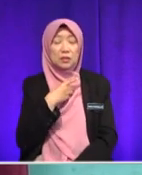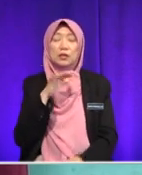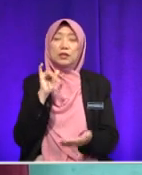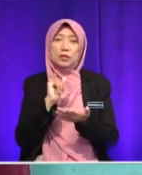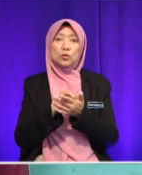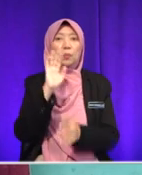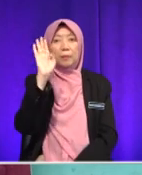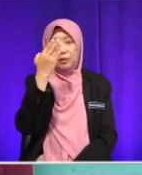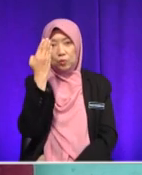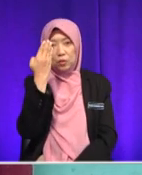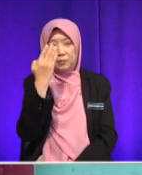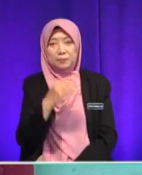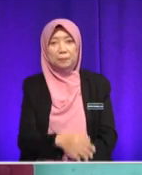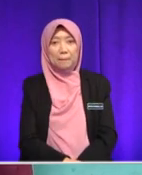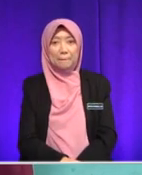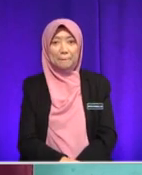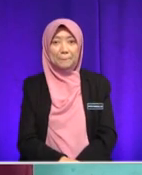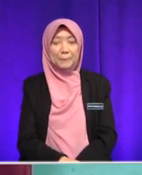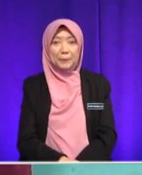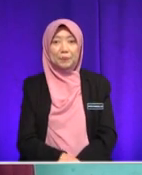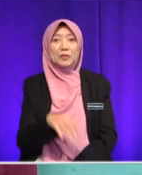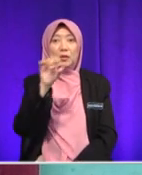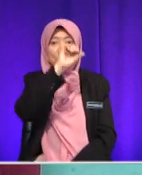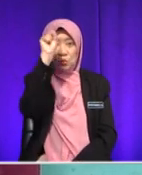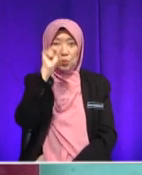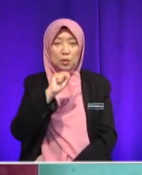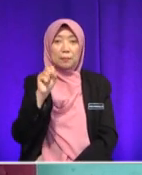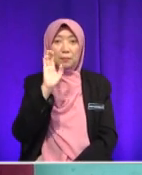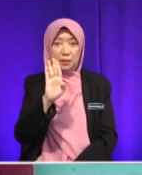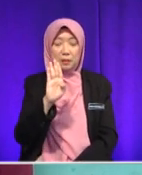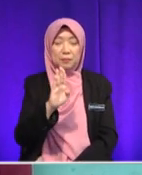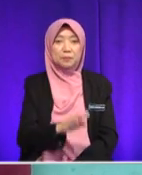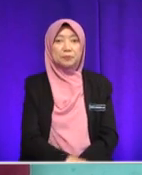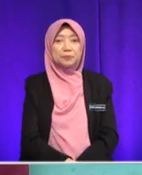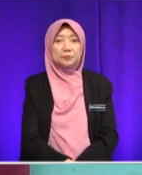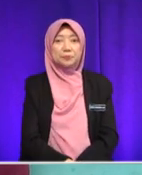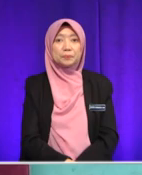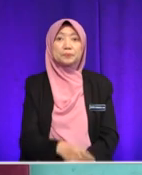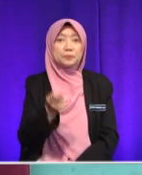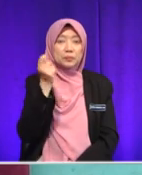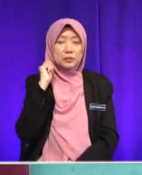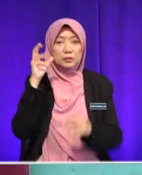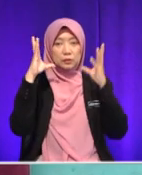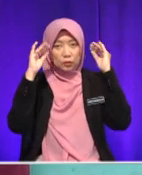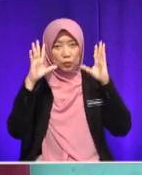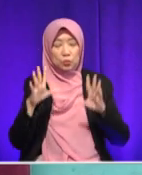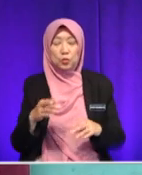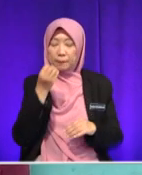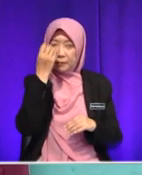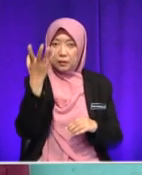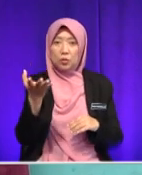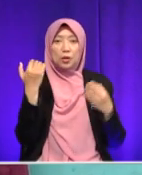adalah pantulan. Okey, baik. Kita lihat yang soalan B. Soalan B? Soalan B. Okey, tadi cikgu dah sebut dah dia